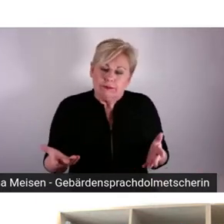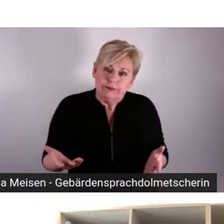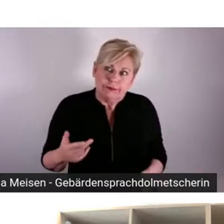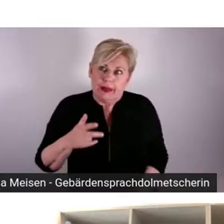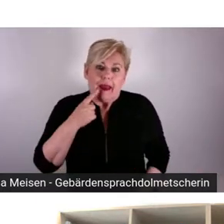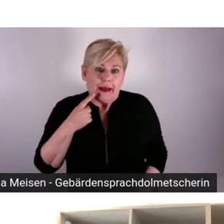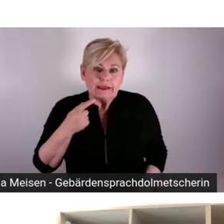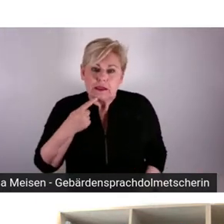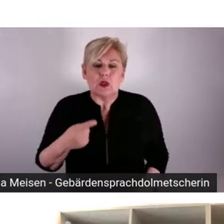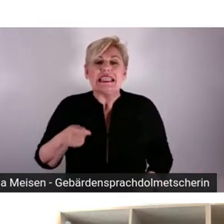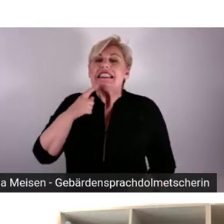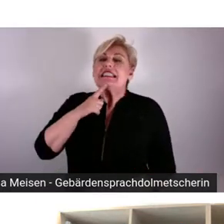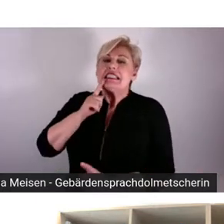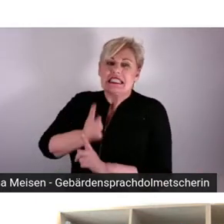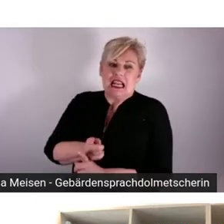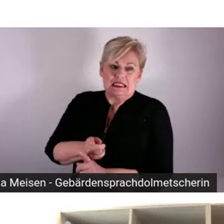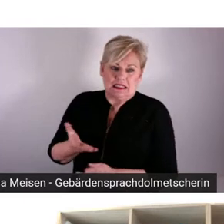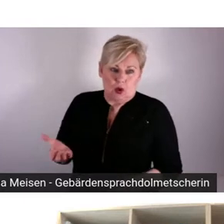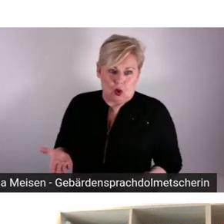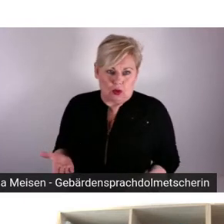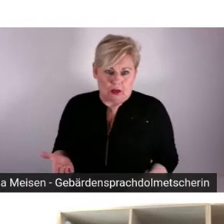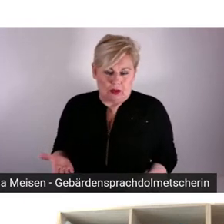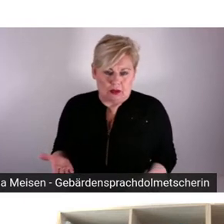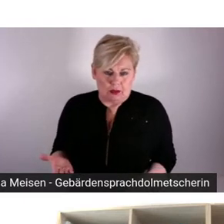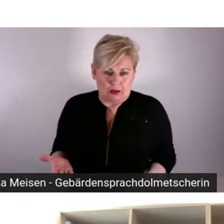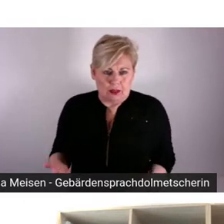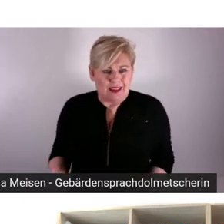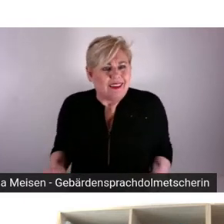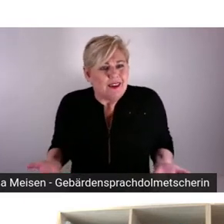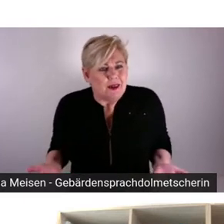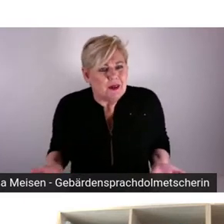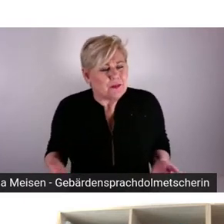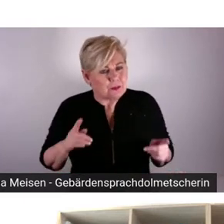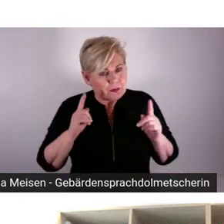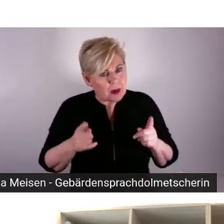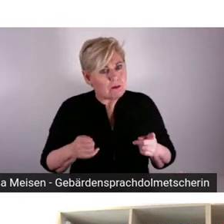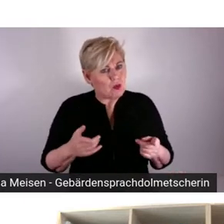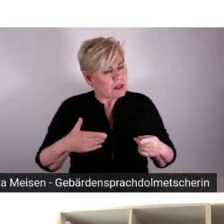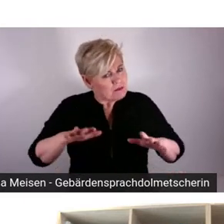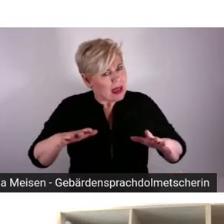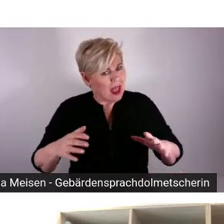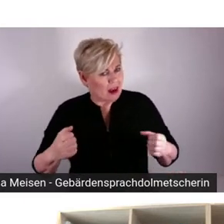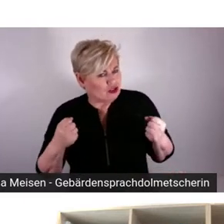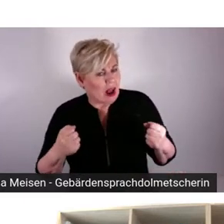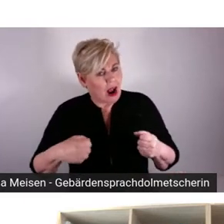die Sanktion wählt. Müsste man nicht da tatsächlich auch viel stärker auf